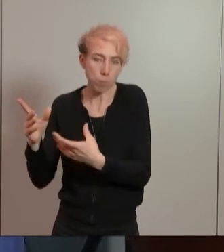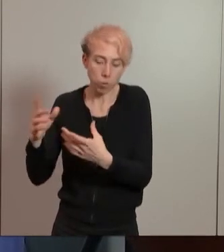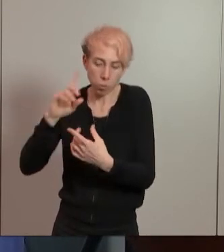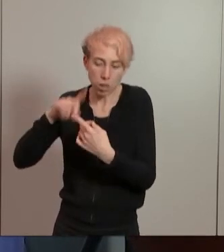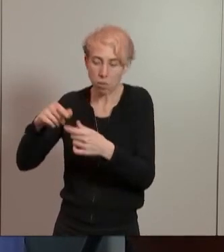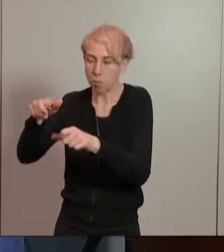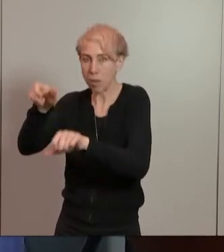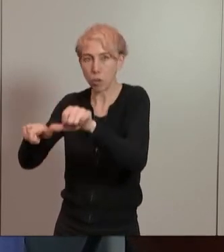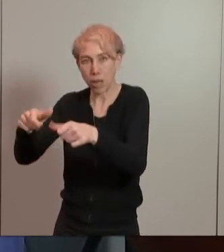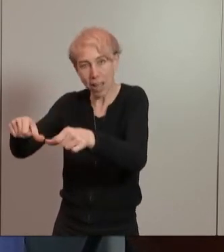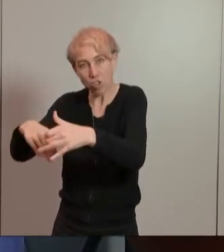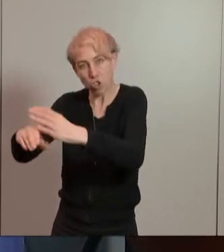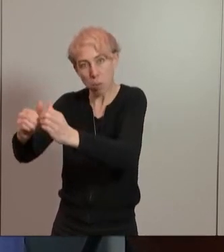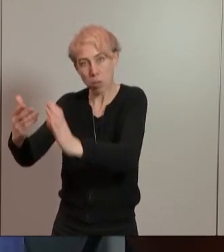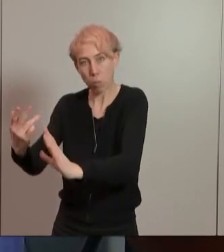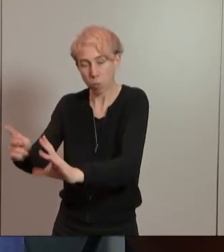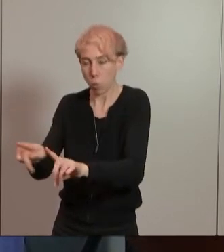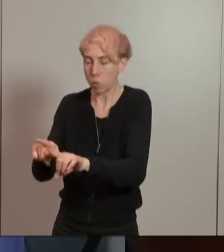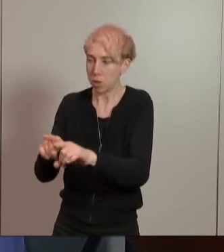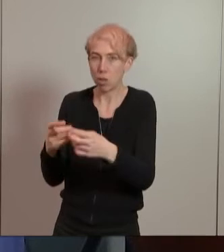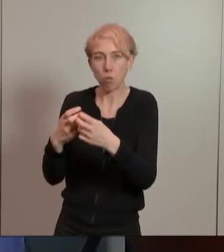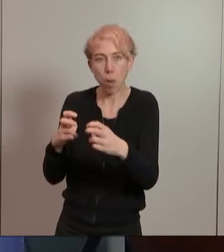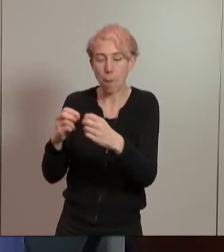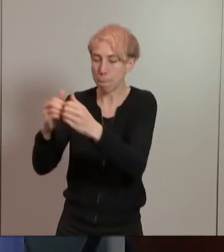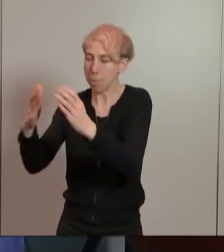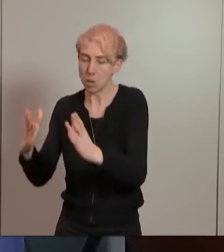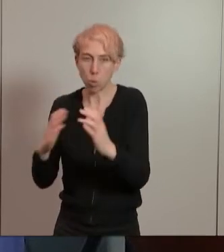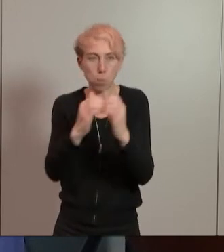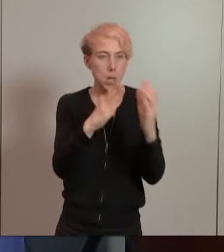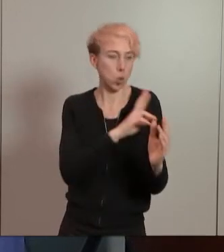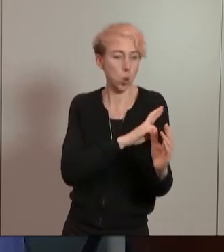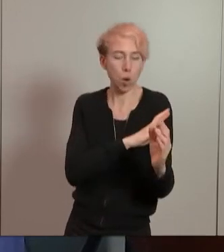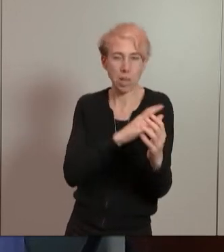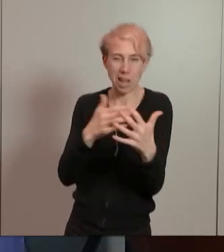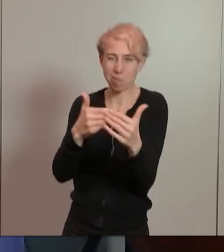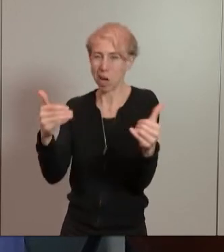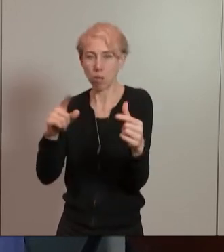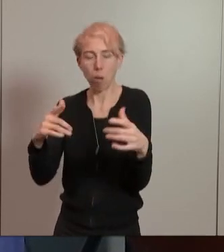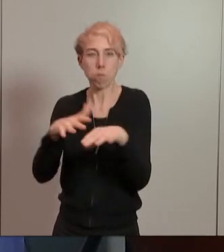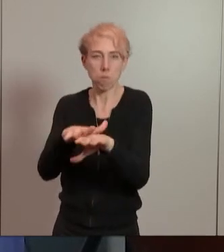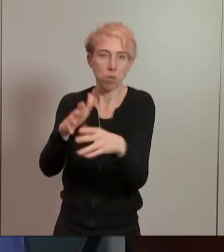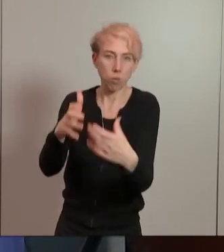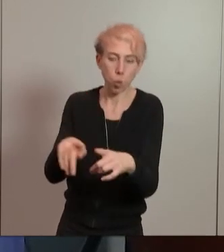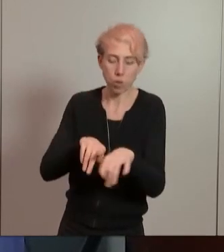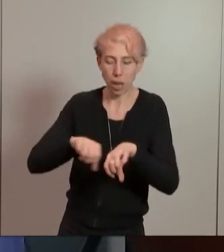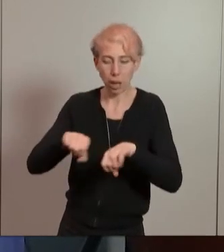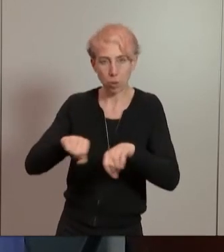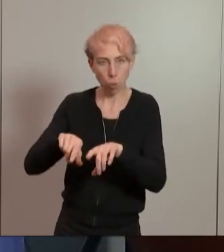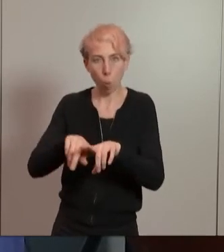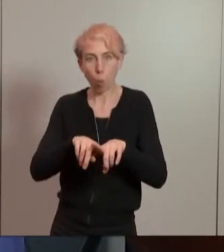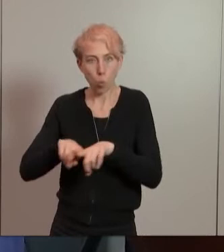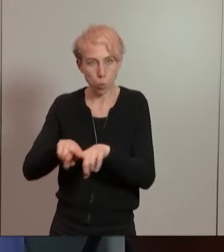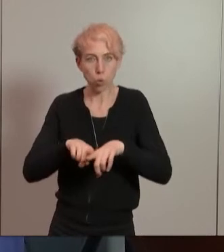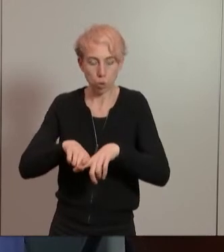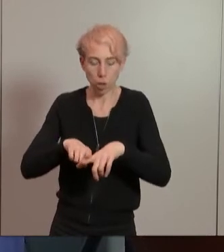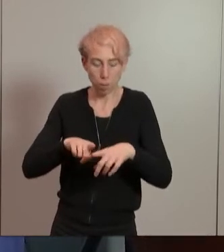domicile, ayant pour objet le décloisonnement domicile-EHPAD et du travail autour d'actions communes permettant de répondre aux problématiques